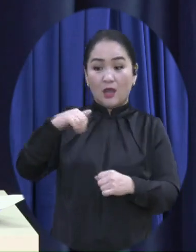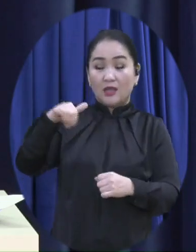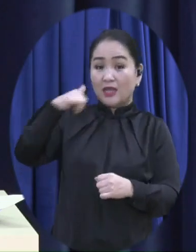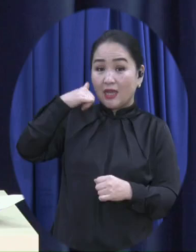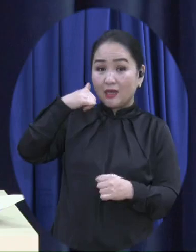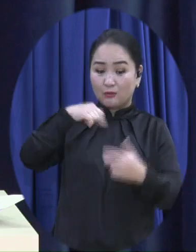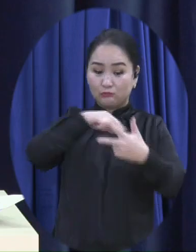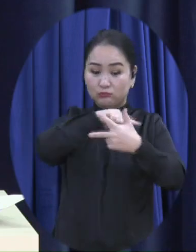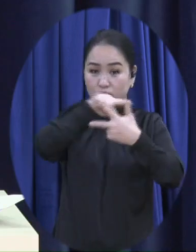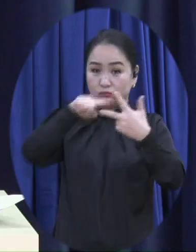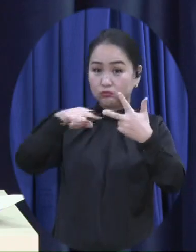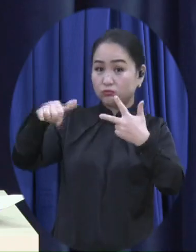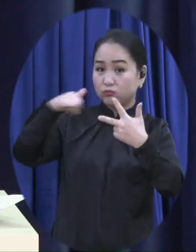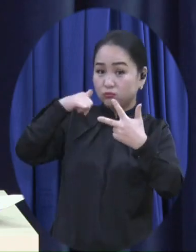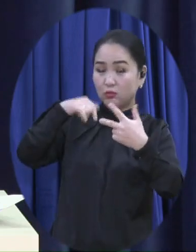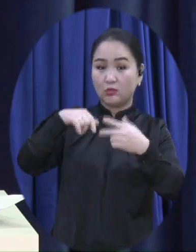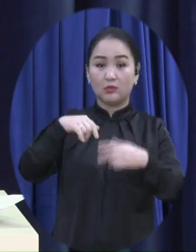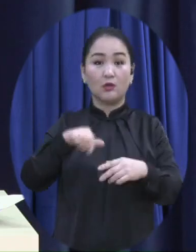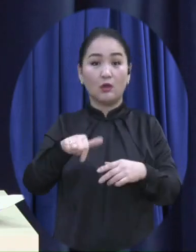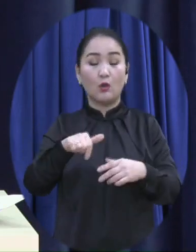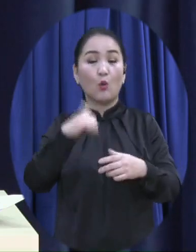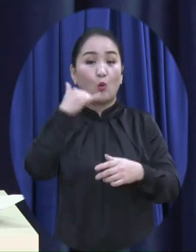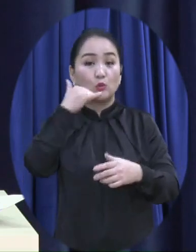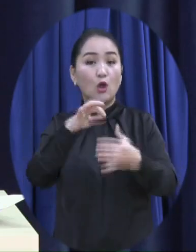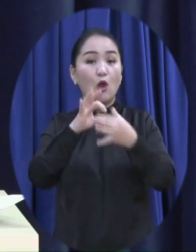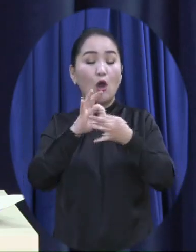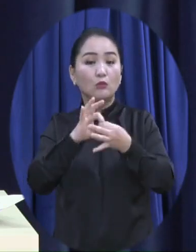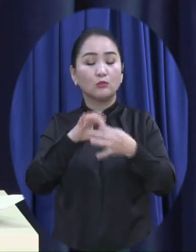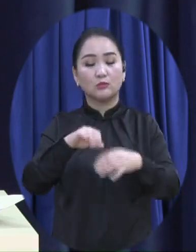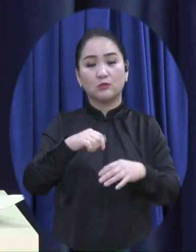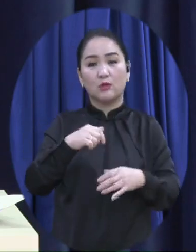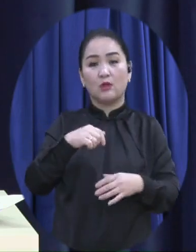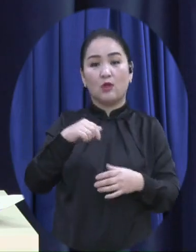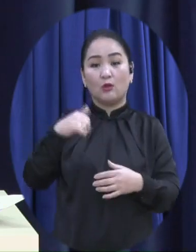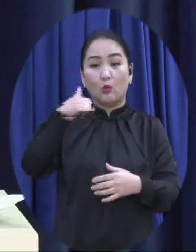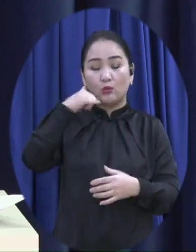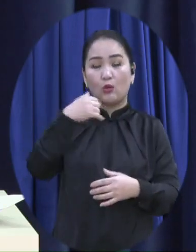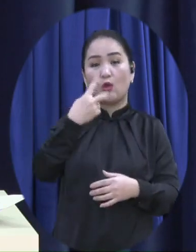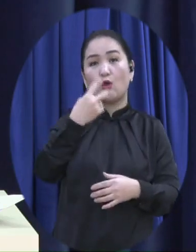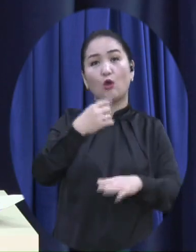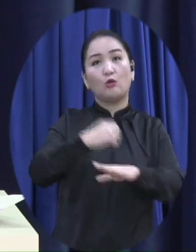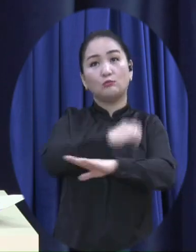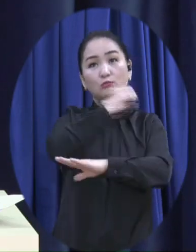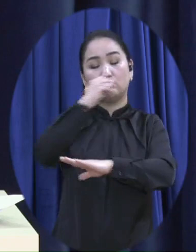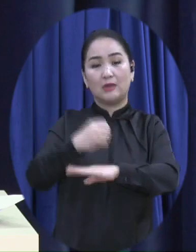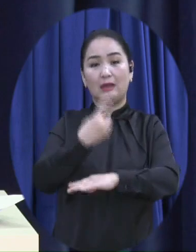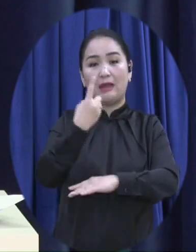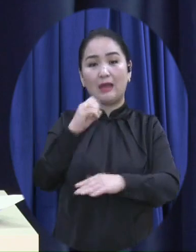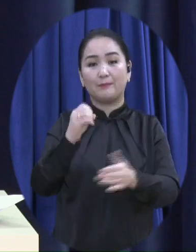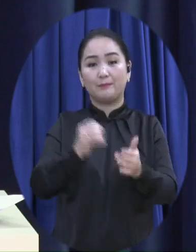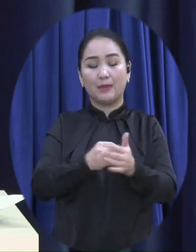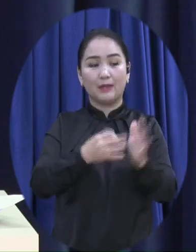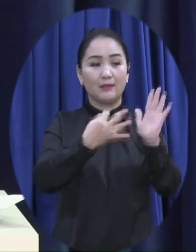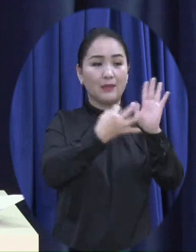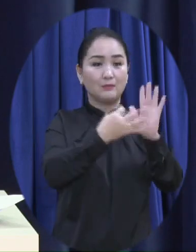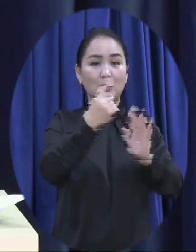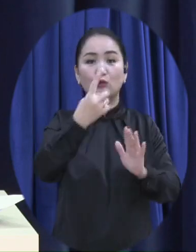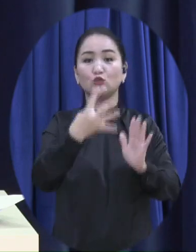утас ажиллаж байгаа. Энэ тусгай дугаарын 3 утасанд бол 24 цагийн хугацаанд 10819 хүн